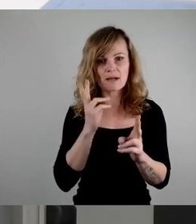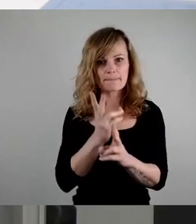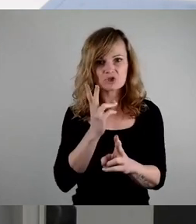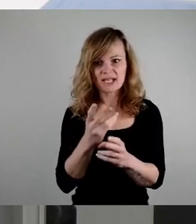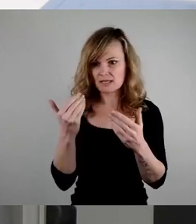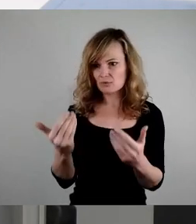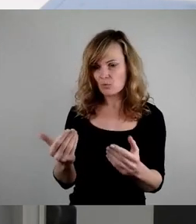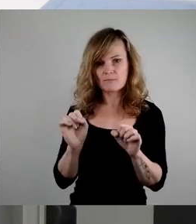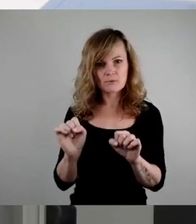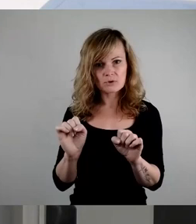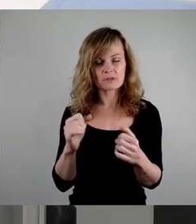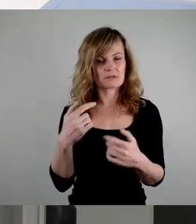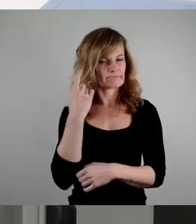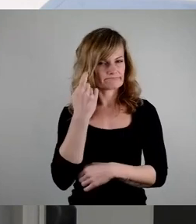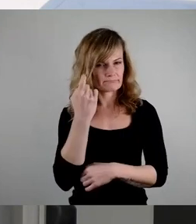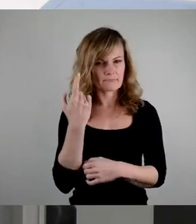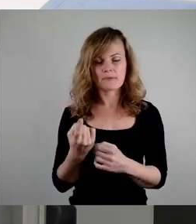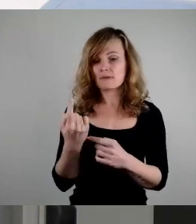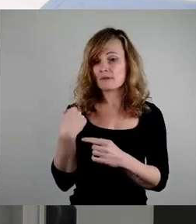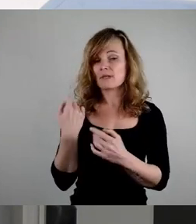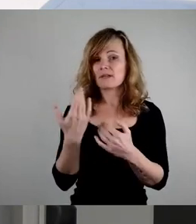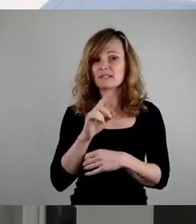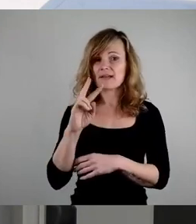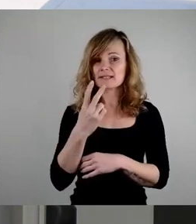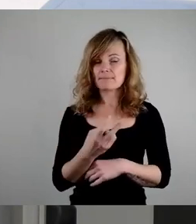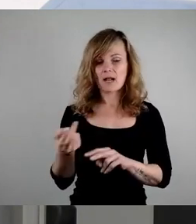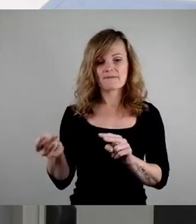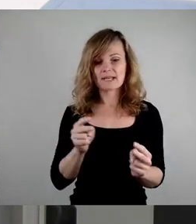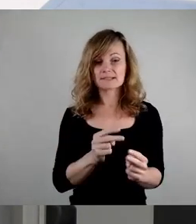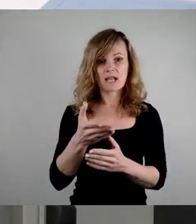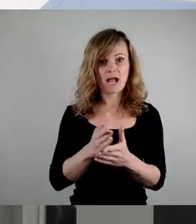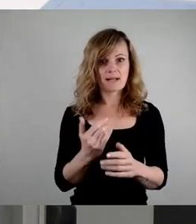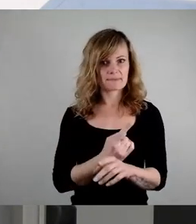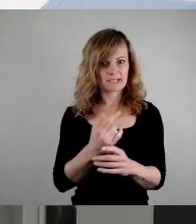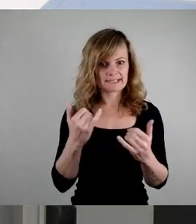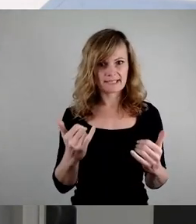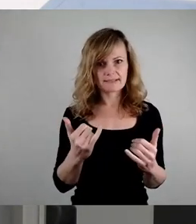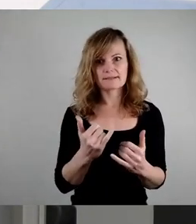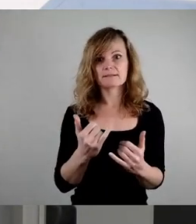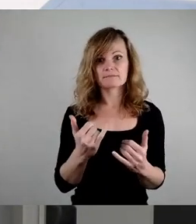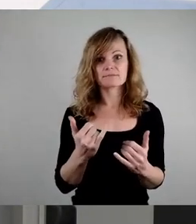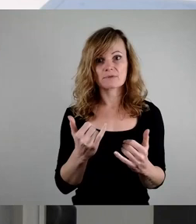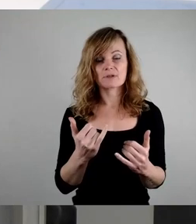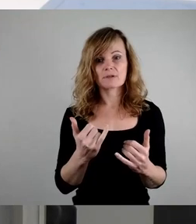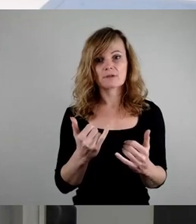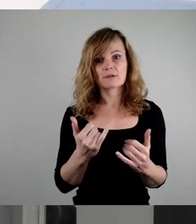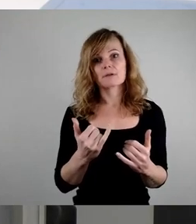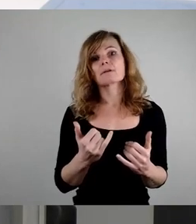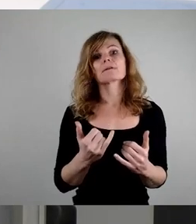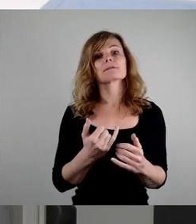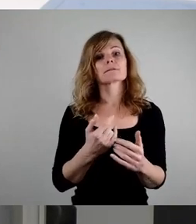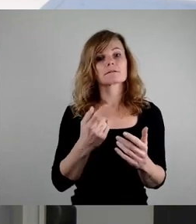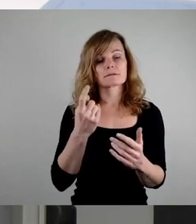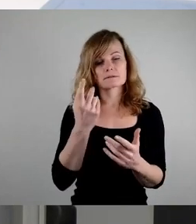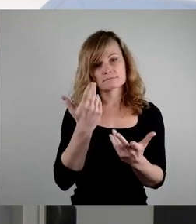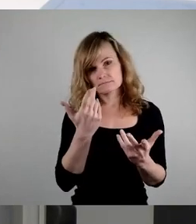haben den Wechsel jetzt gehabt zum zweiten Mal, wir haben gerade mal Halbzeit und da wäre es schon ein Zeichen gewesen, dass wir uns